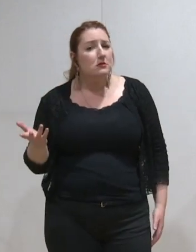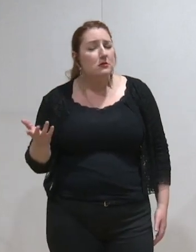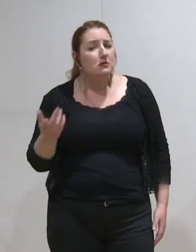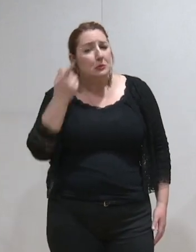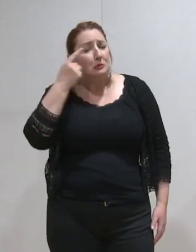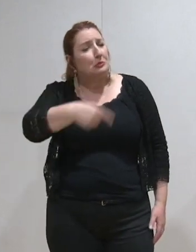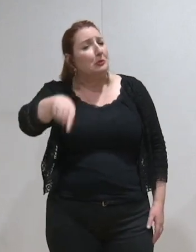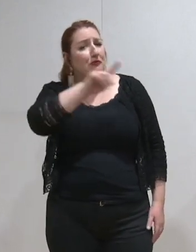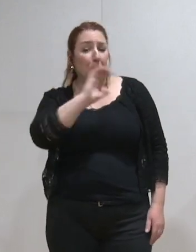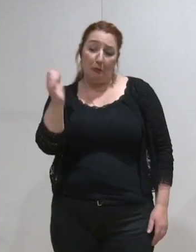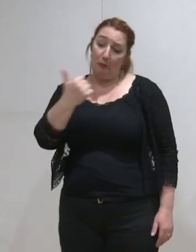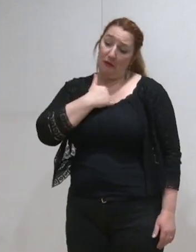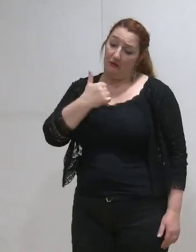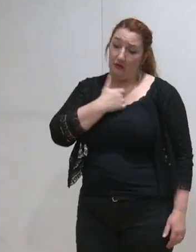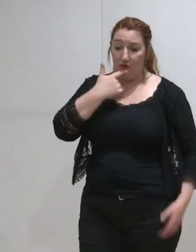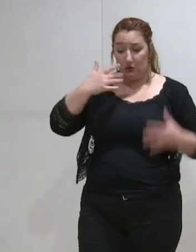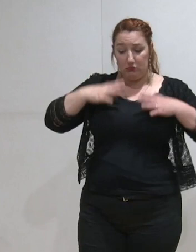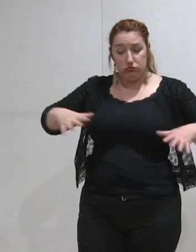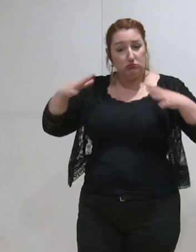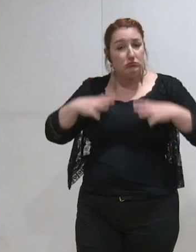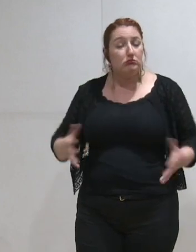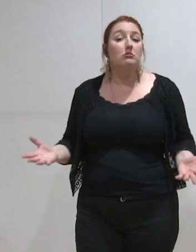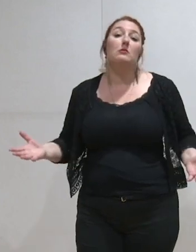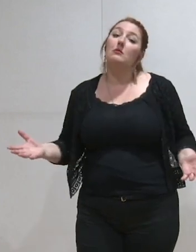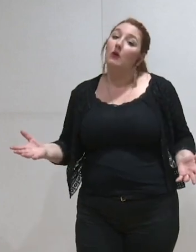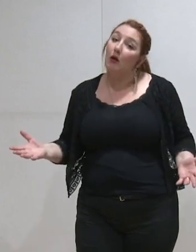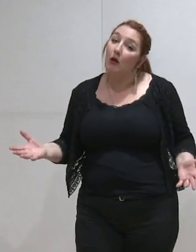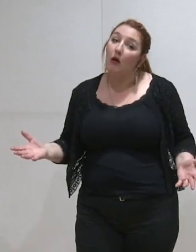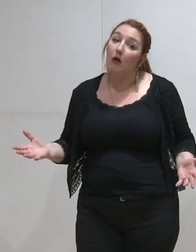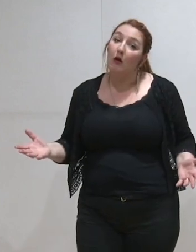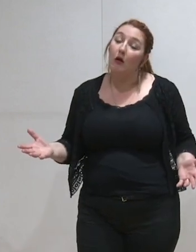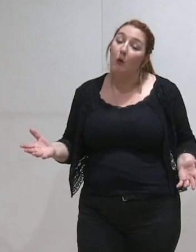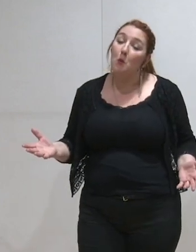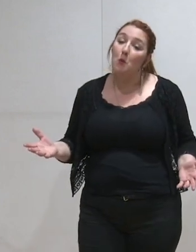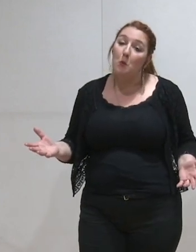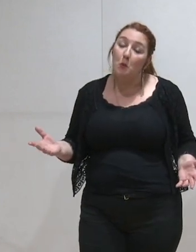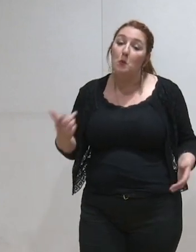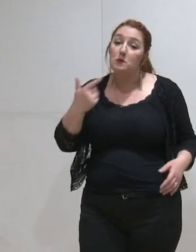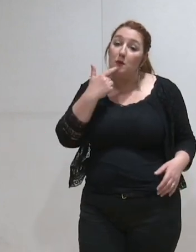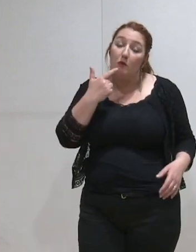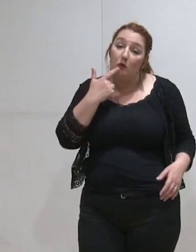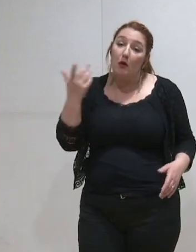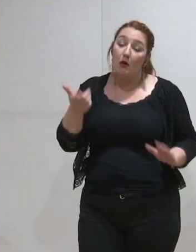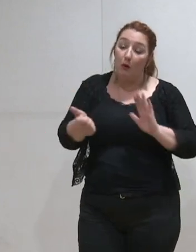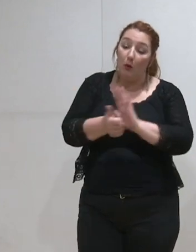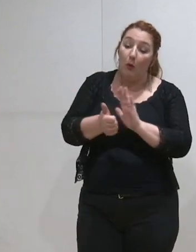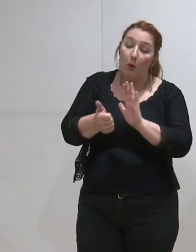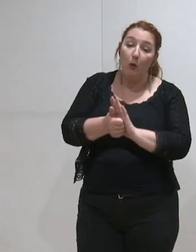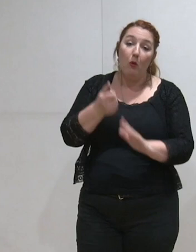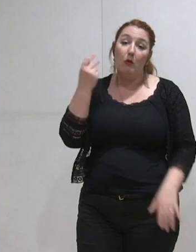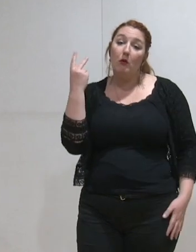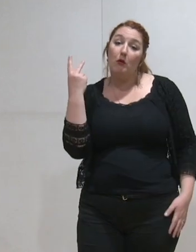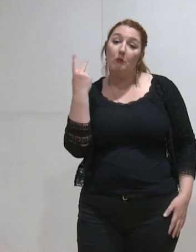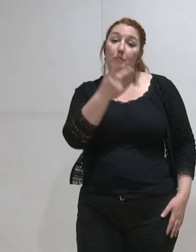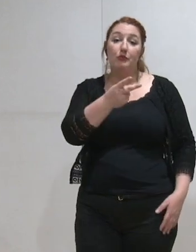considérez que parce que c'est privé c'est pas de votre responsabilité et bien c'est quelque part nier le rôle de